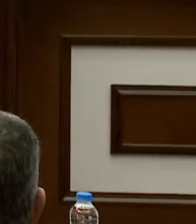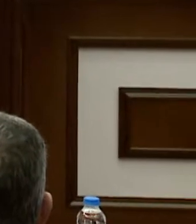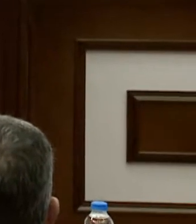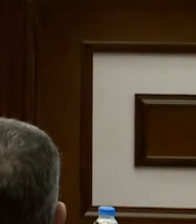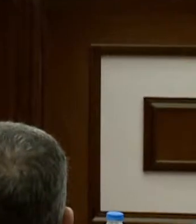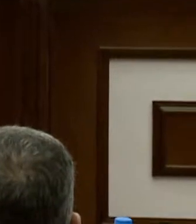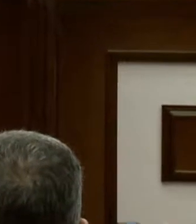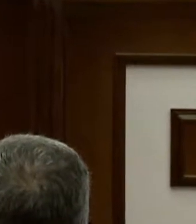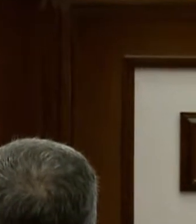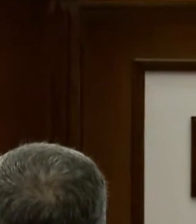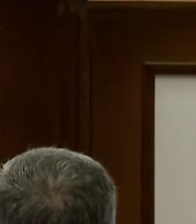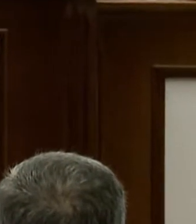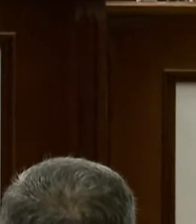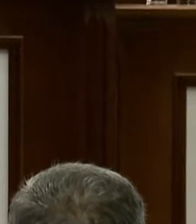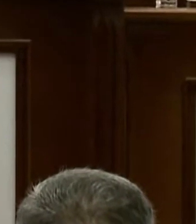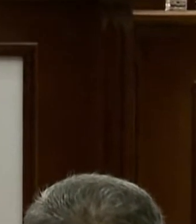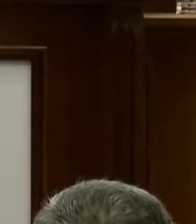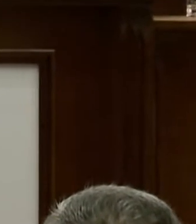hepimize huzur,